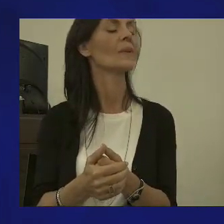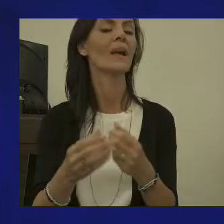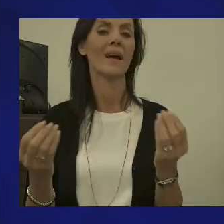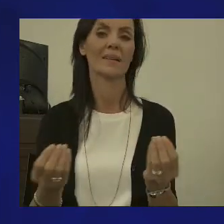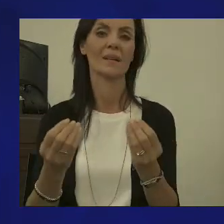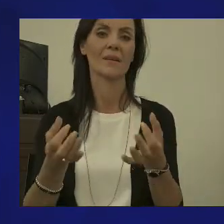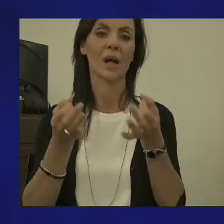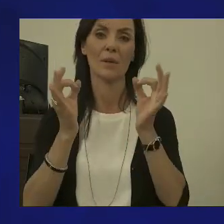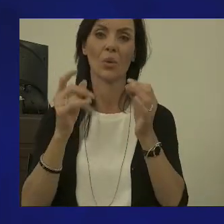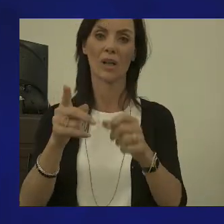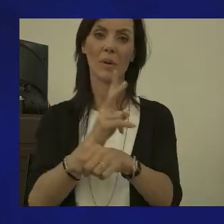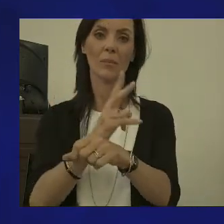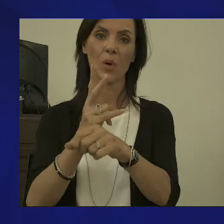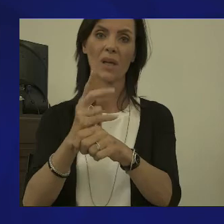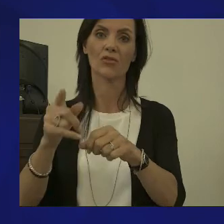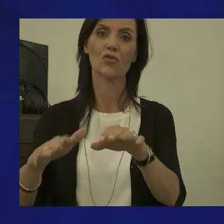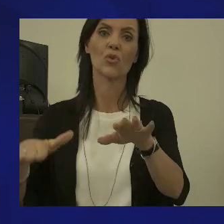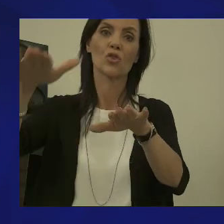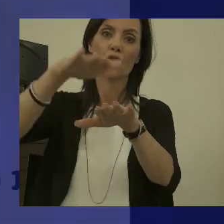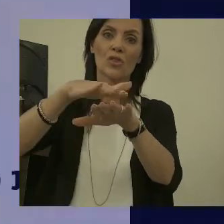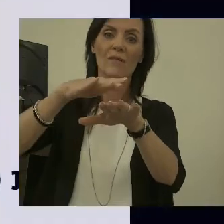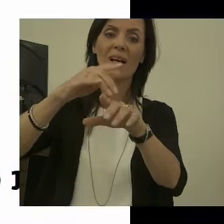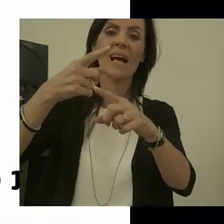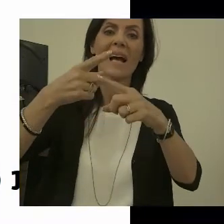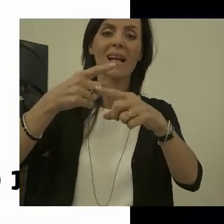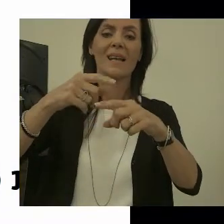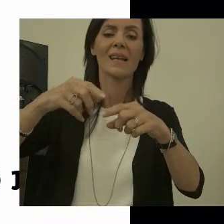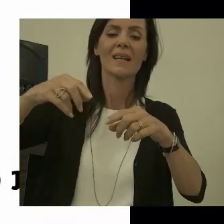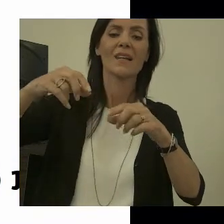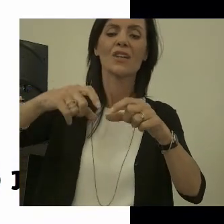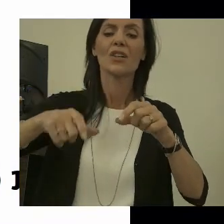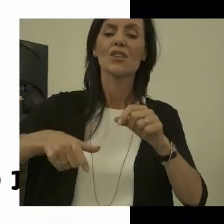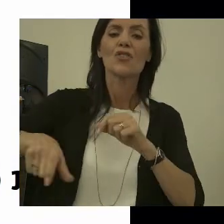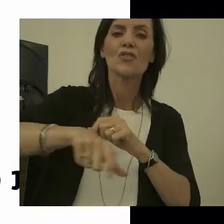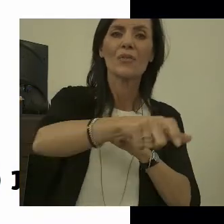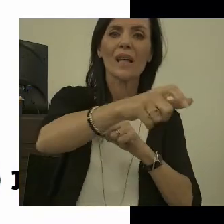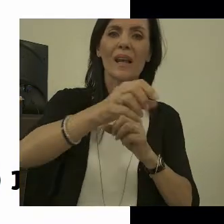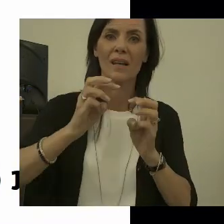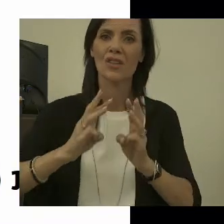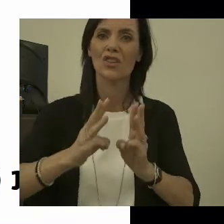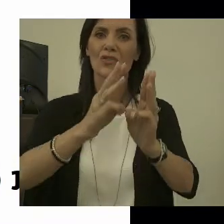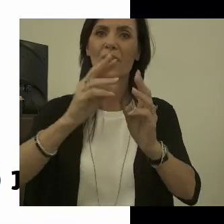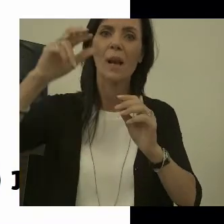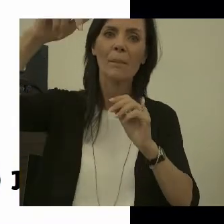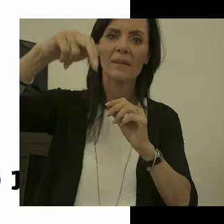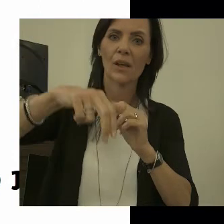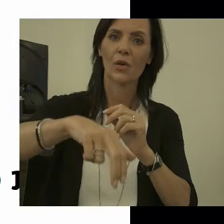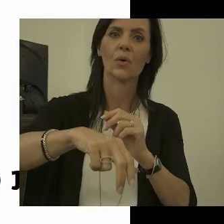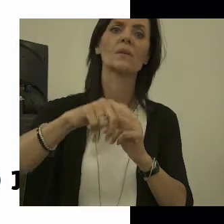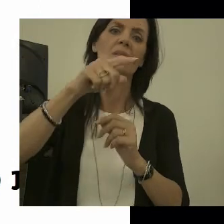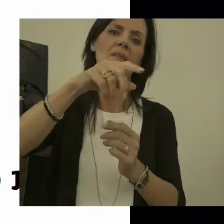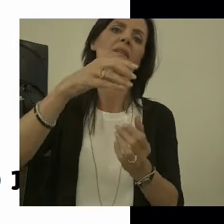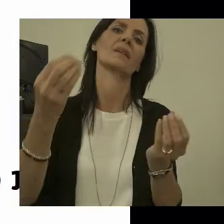הדבר המיוחד לפרויקט הזה שהוא יושב על ציר, על שביל המדרגות שיורד לוועד השיח, וזה